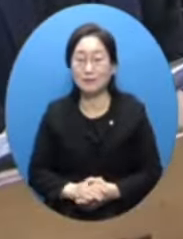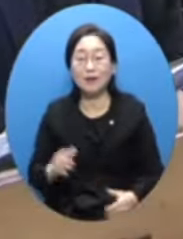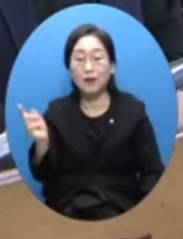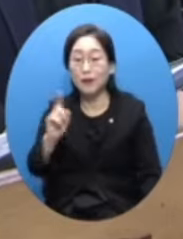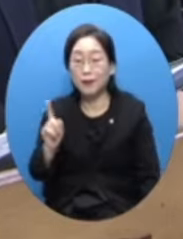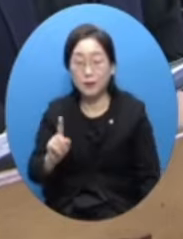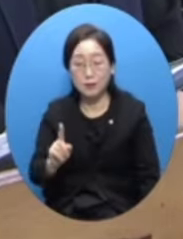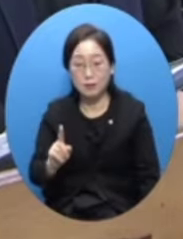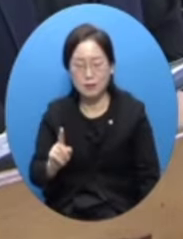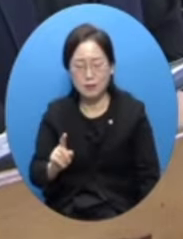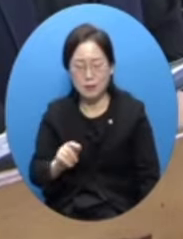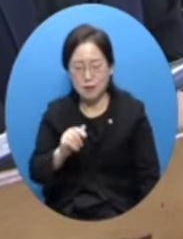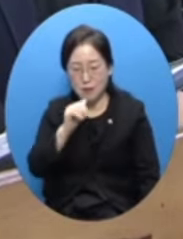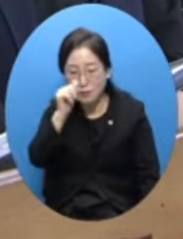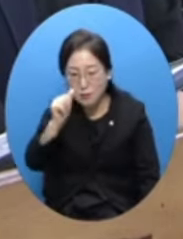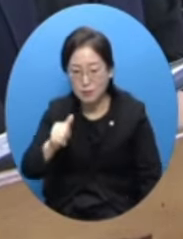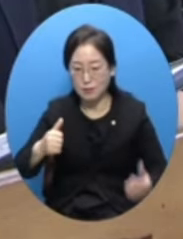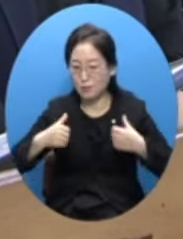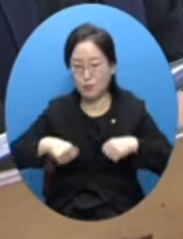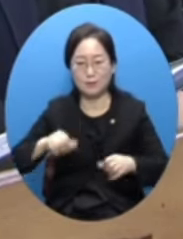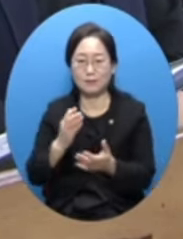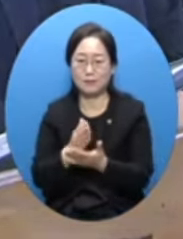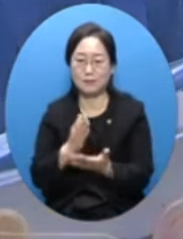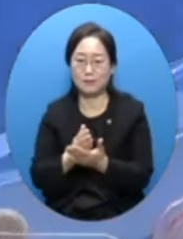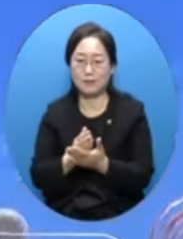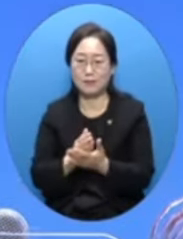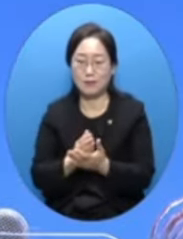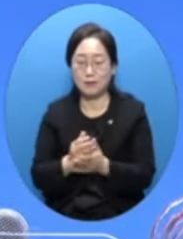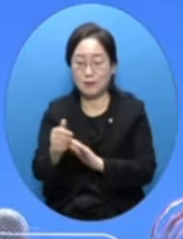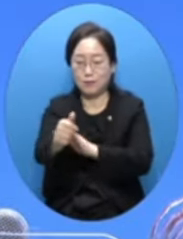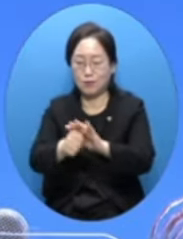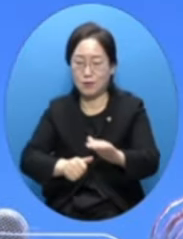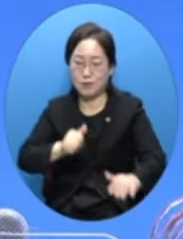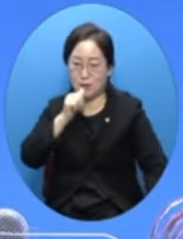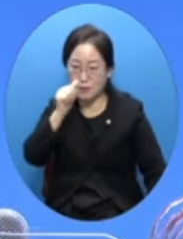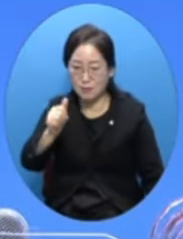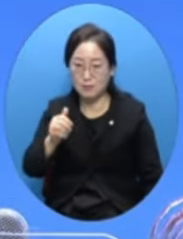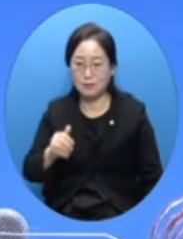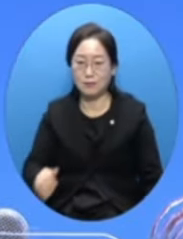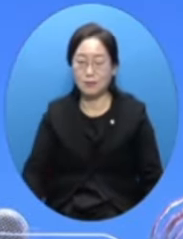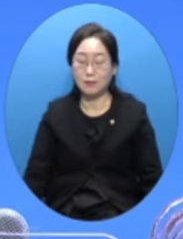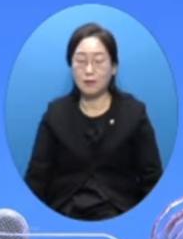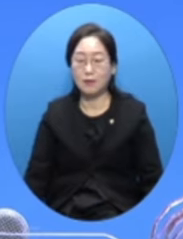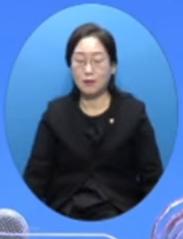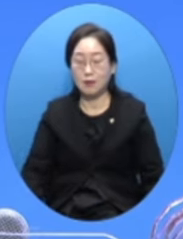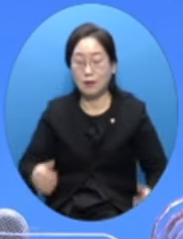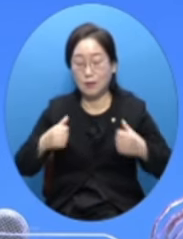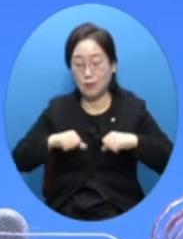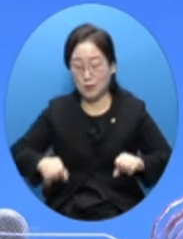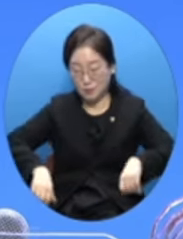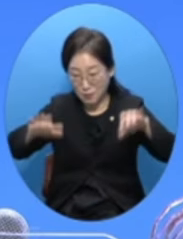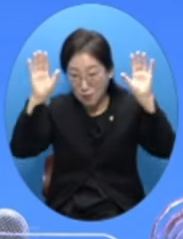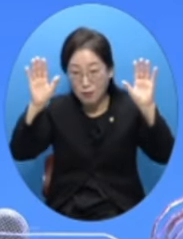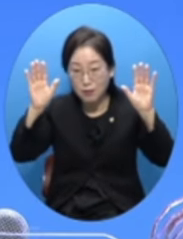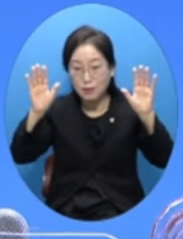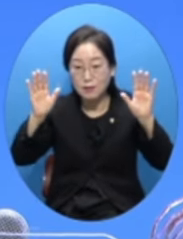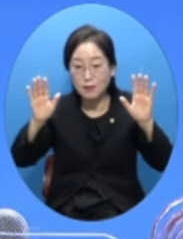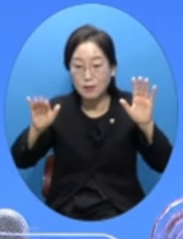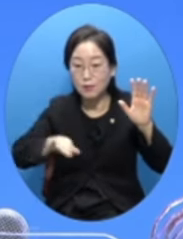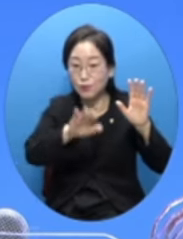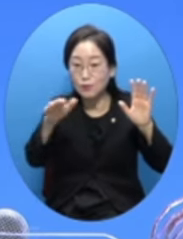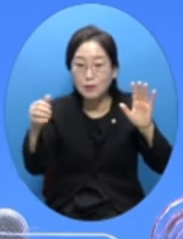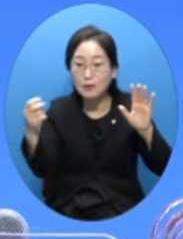어떤 경우에도 포기하지 않게 되기를 바랍니다. 절대로 물러서지 마십시오. 포기하고 좌절하고 손을 놓는 순간 우리는